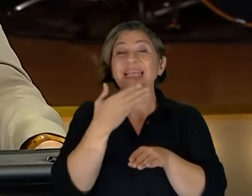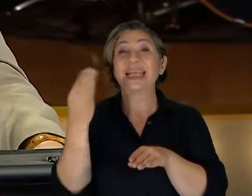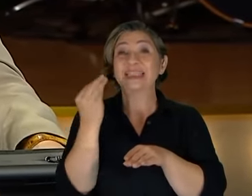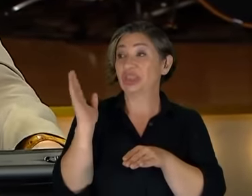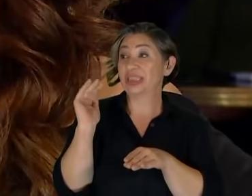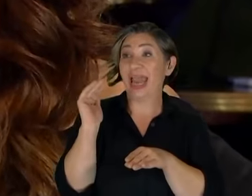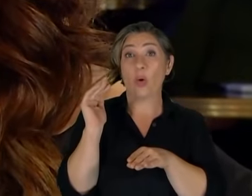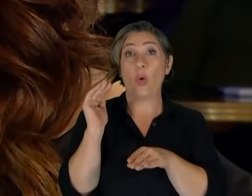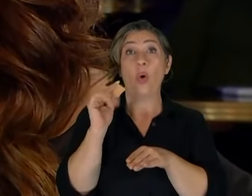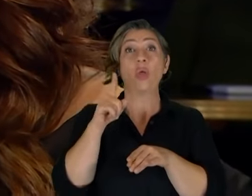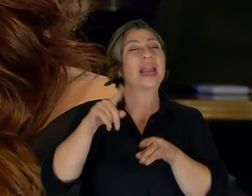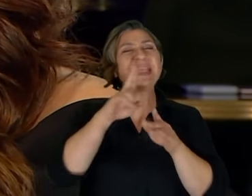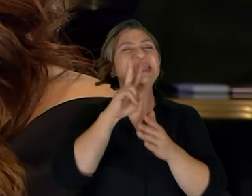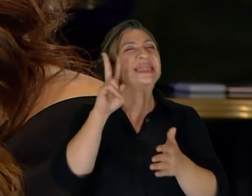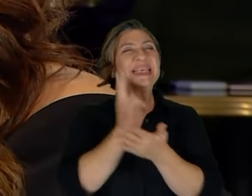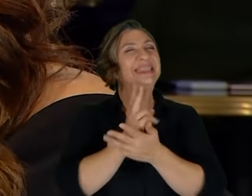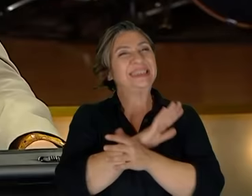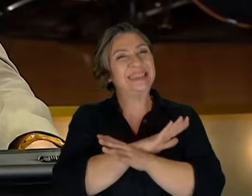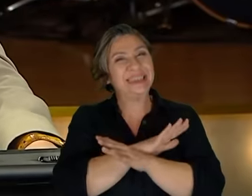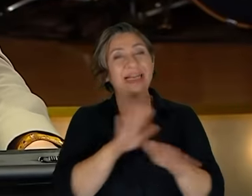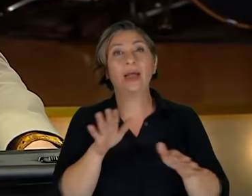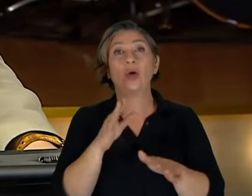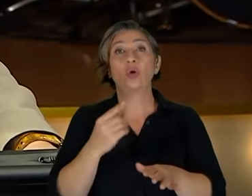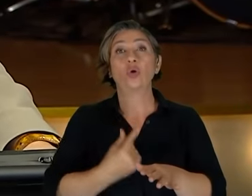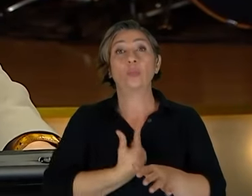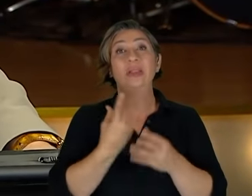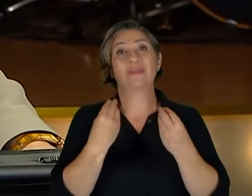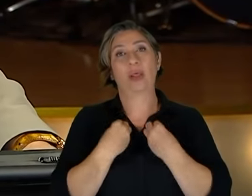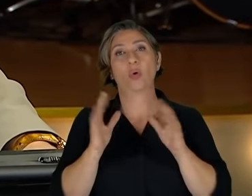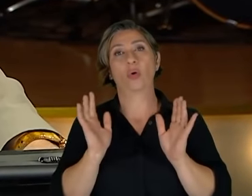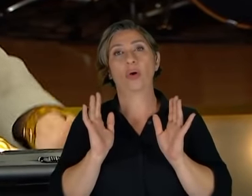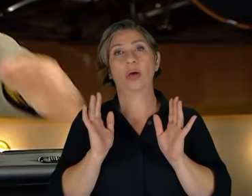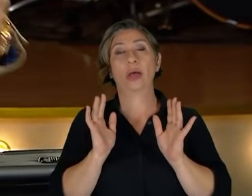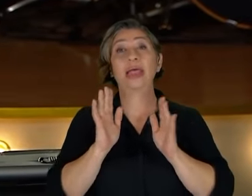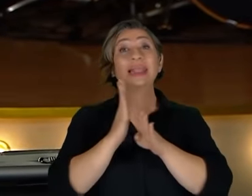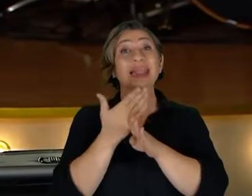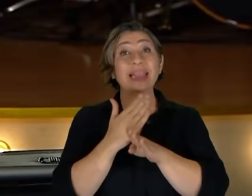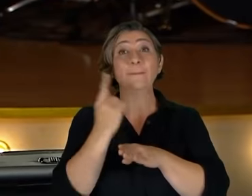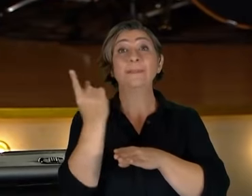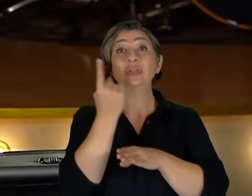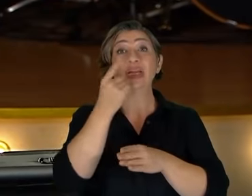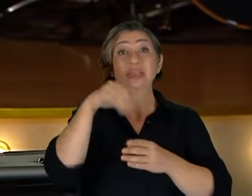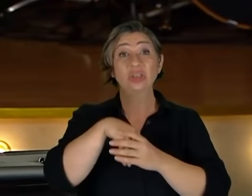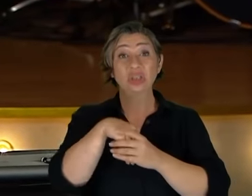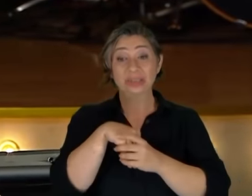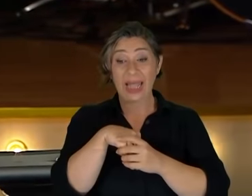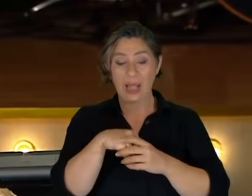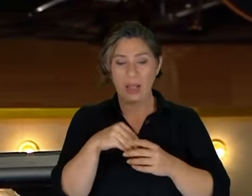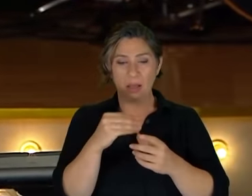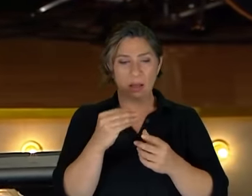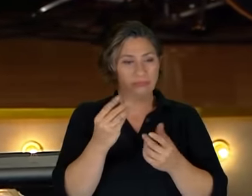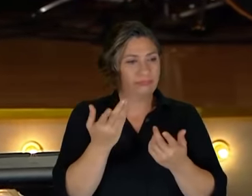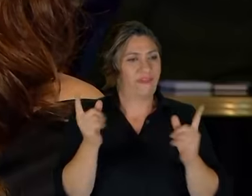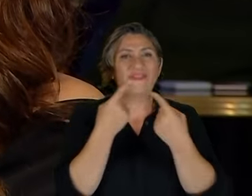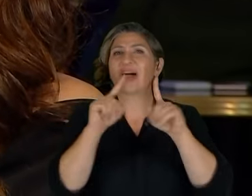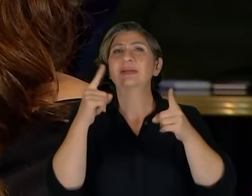gelen nesil ama kesinlikle ümit veriyor bu açıdan. Çünkü bir şeyin içinde enformasyon yoksa ya